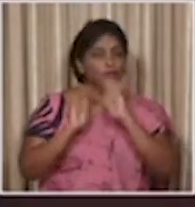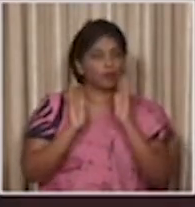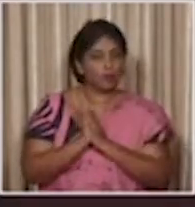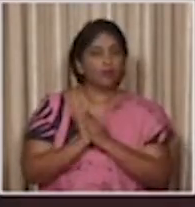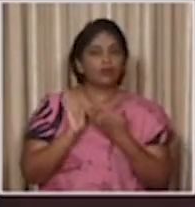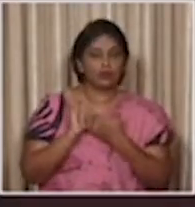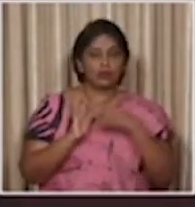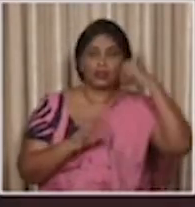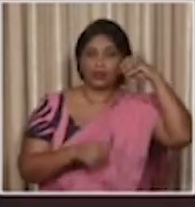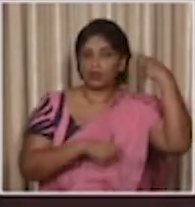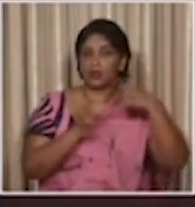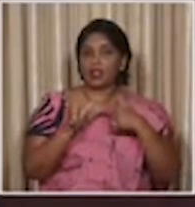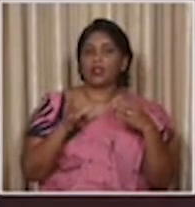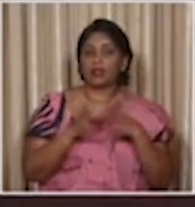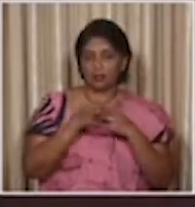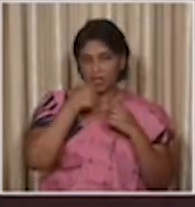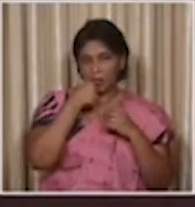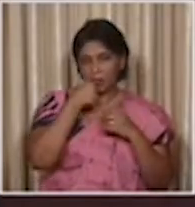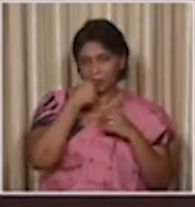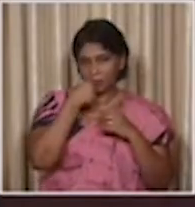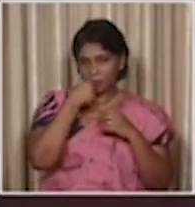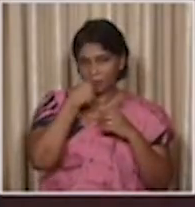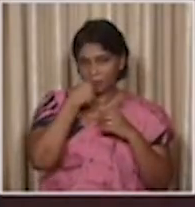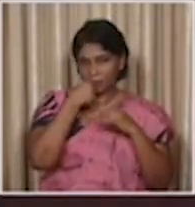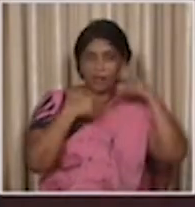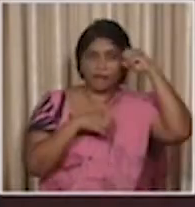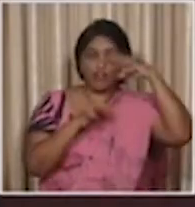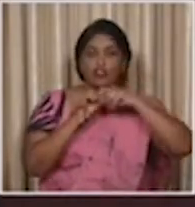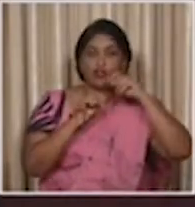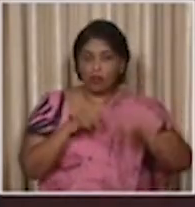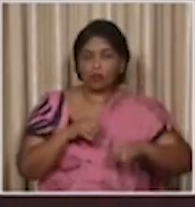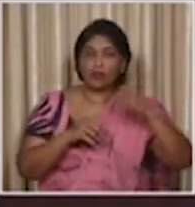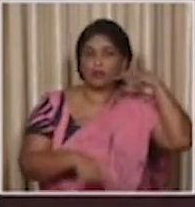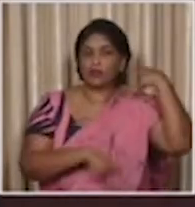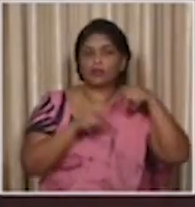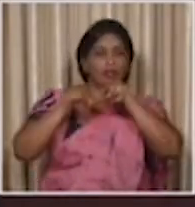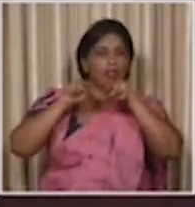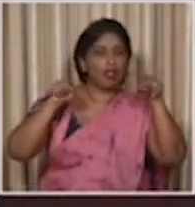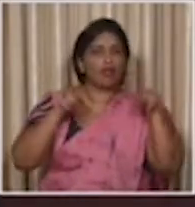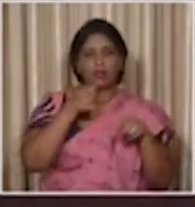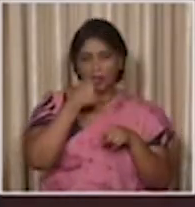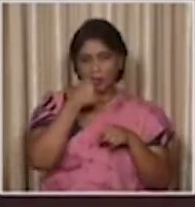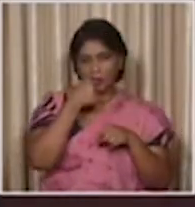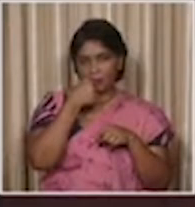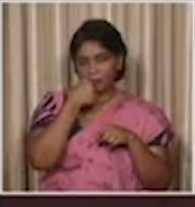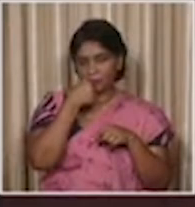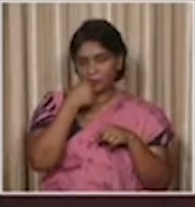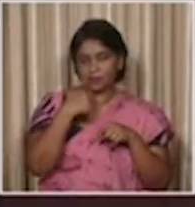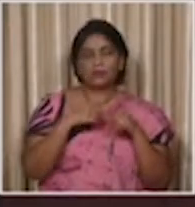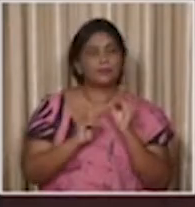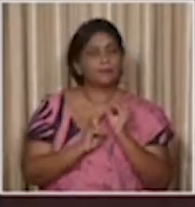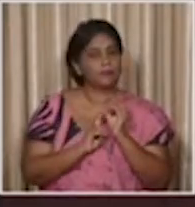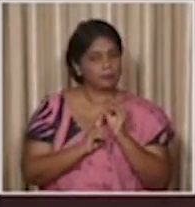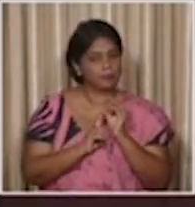යොදලා තියෙනවා සුනිත් බලශක්ති අධිකාරිය දැනට විදුලි බල මණ්ඩලයේ විදුලි බලාගාර කොහෙද තියෙන්නේ කියන එක මන්නාරමේ ඒ වගේම